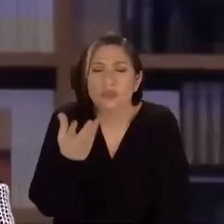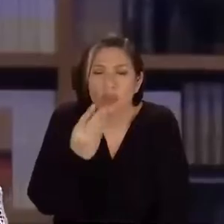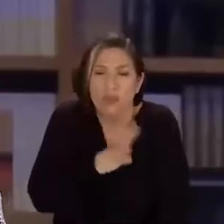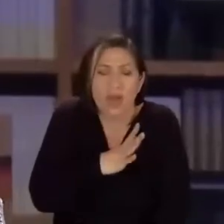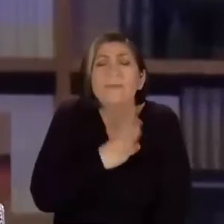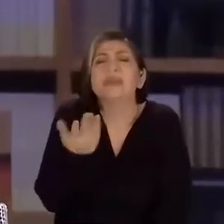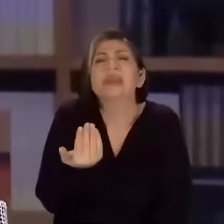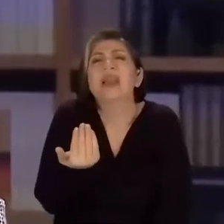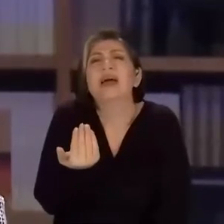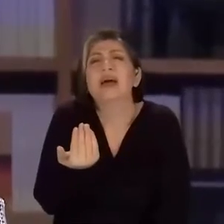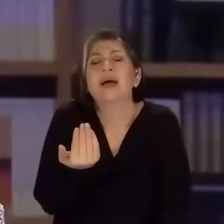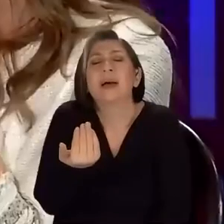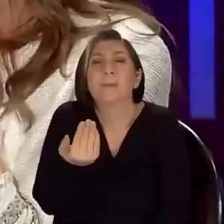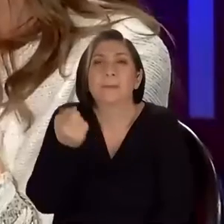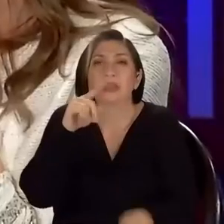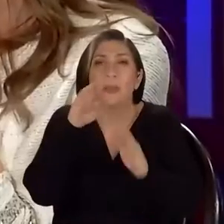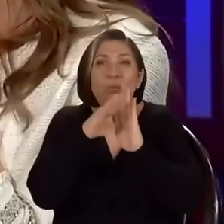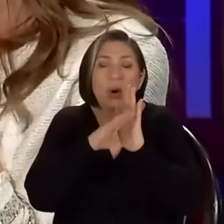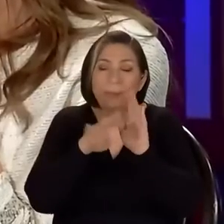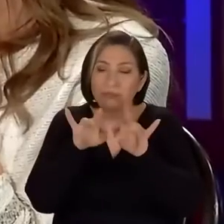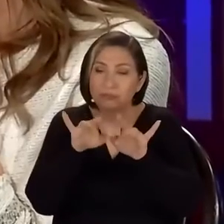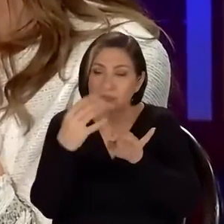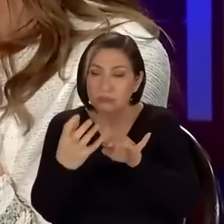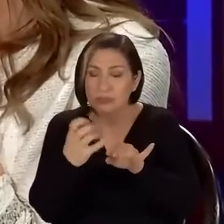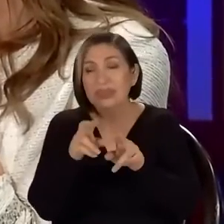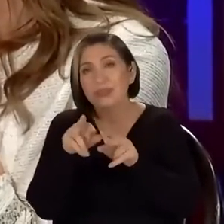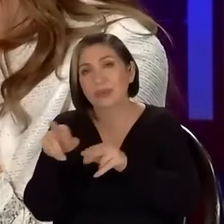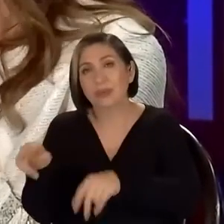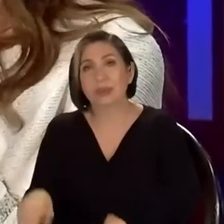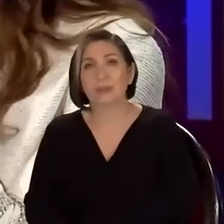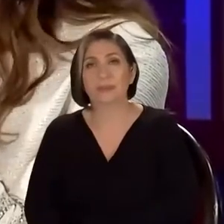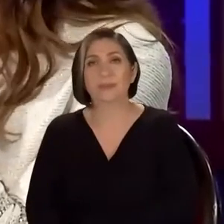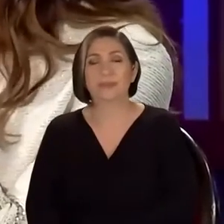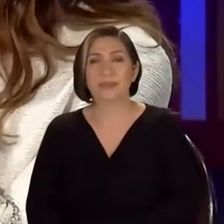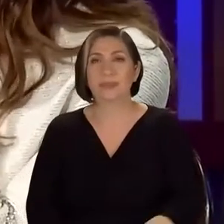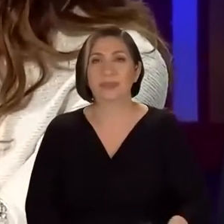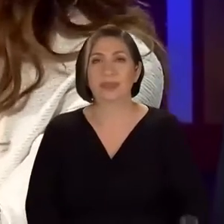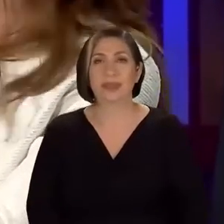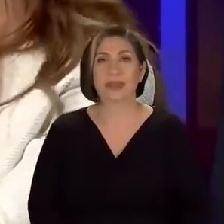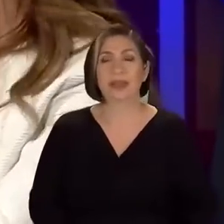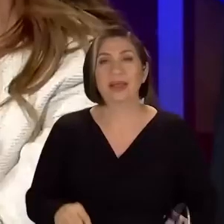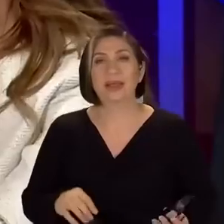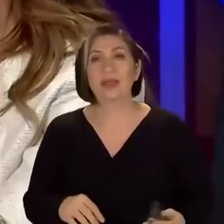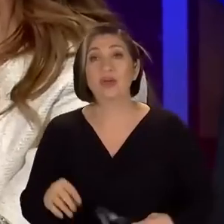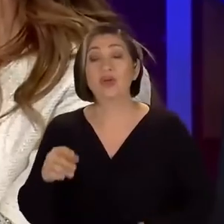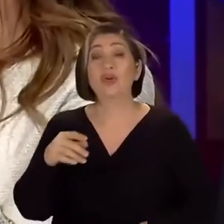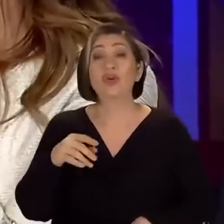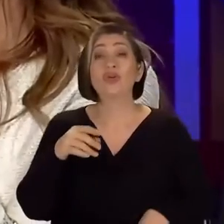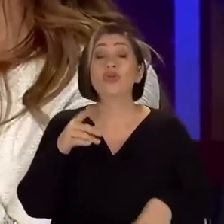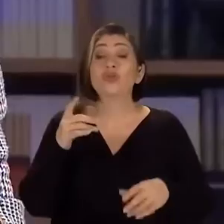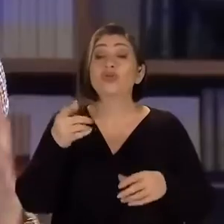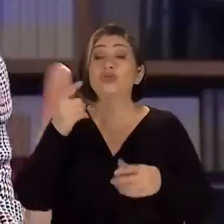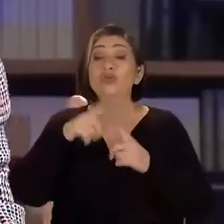faydalı iş var. Faydalı iş. İşte başka programlar yazabilirler vesaire vesaire. Aslında Erkan çok güzel bir örnek verdi. Nüfus bu